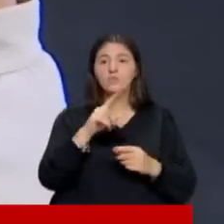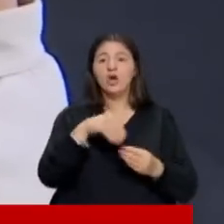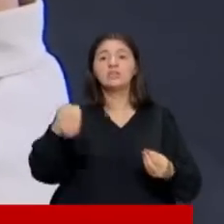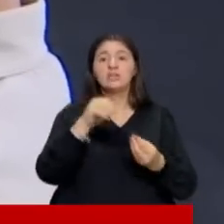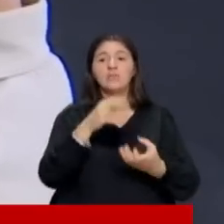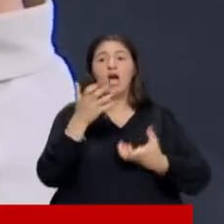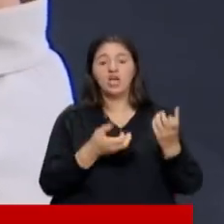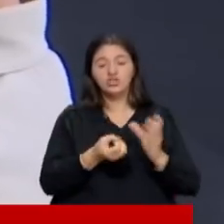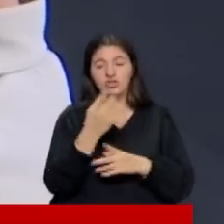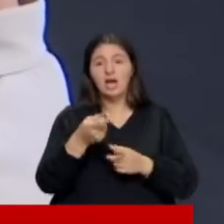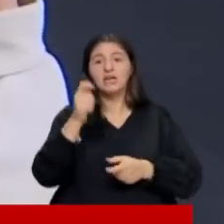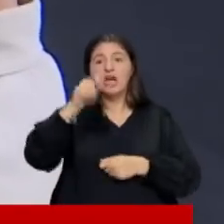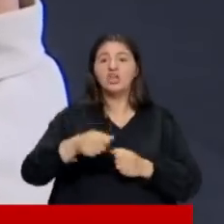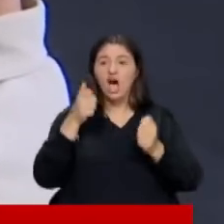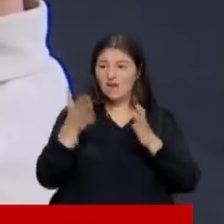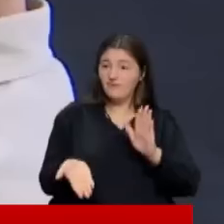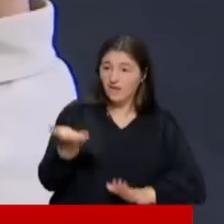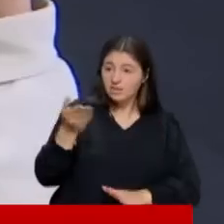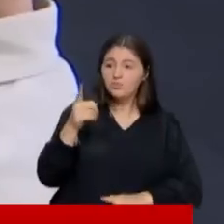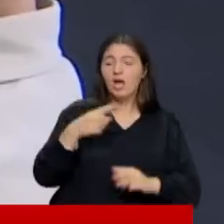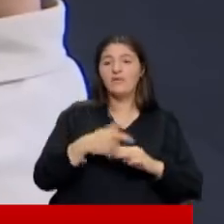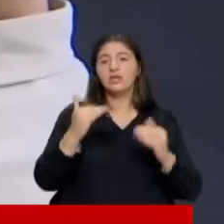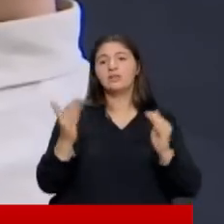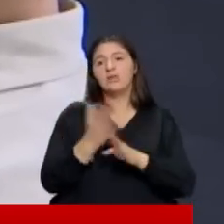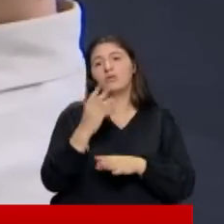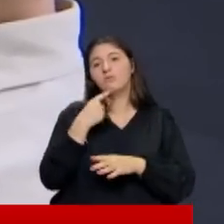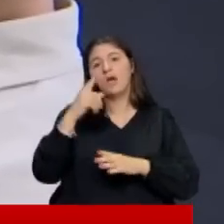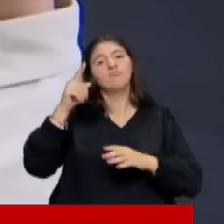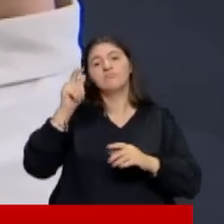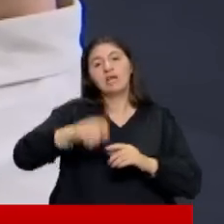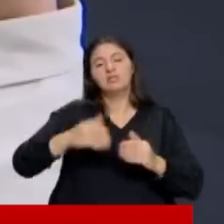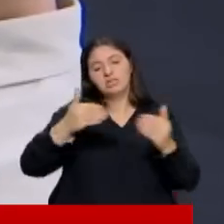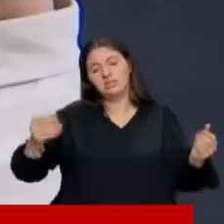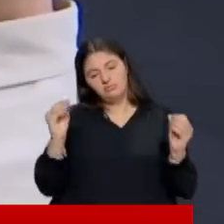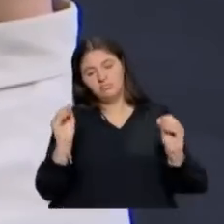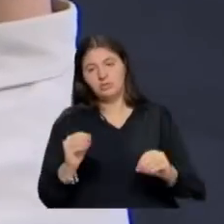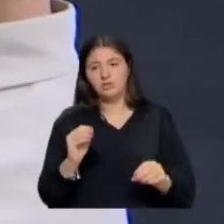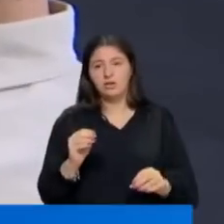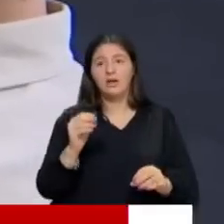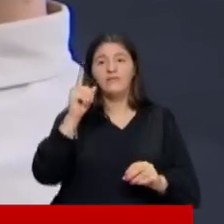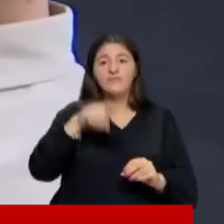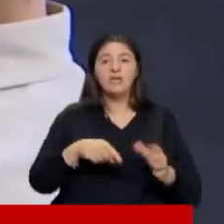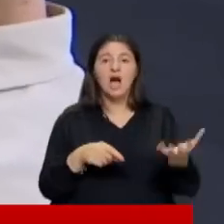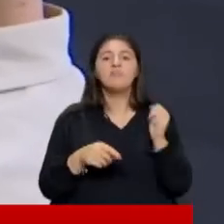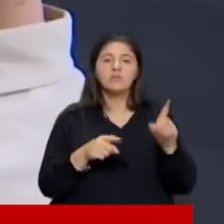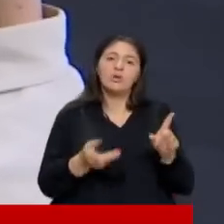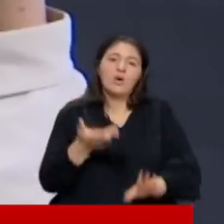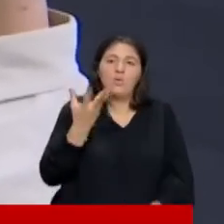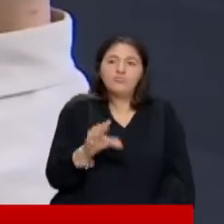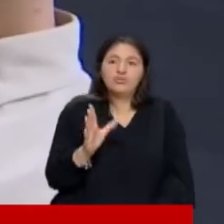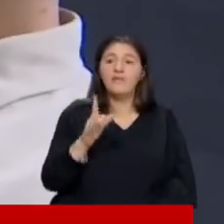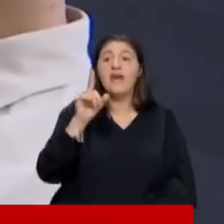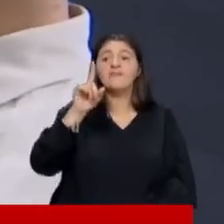o zamdan kaynaklı kredi kartı harcamaları artınca bu enflasyon neden oldu diye şimdi kredi kartı harcamalarını sınırlandıracağım vergi almasa bu kadar artmayacak